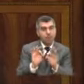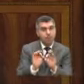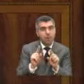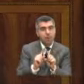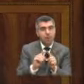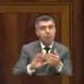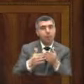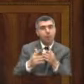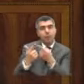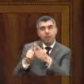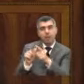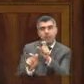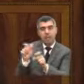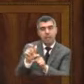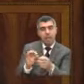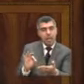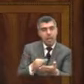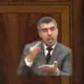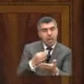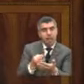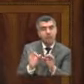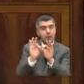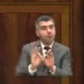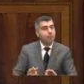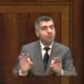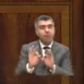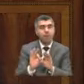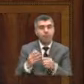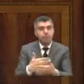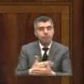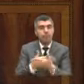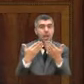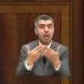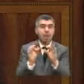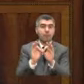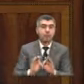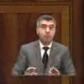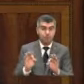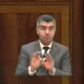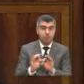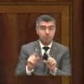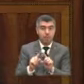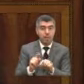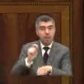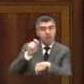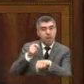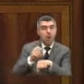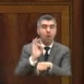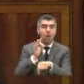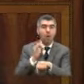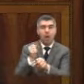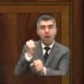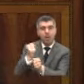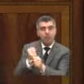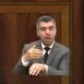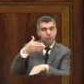الكاسكروطات، باش غادي يعيش هذاك الخياط اللي ما قادرش يخيط خلال النهار، باش غادي يعيش هذاك الصانع التقليدي اللي تنعرفوا بان هذا الرواج ديال هذا